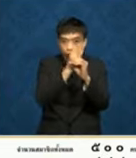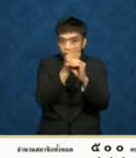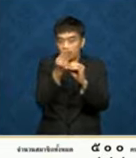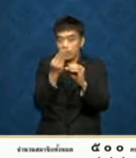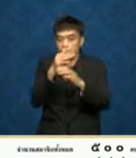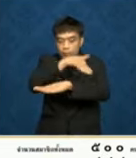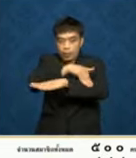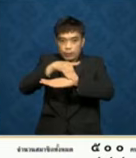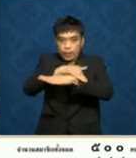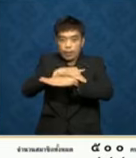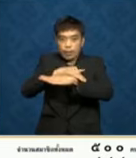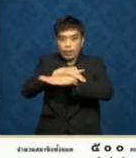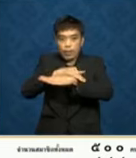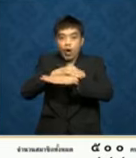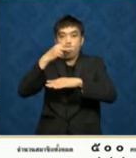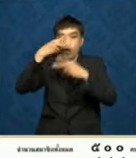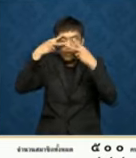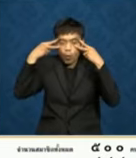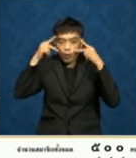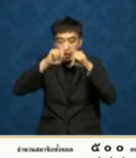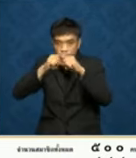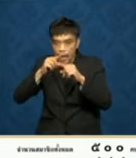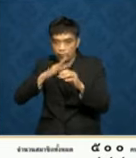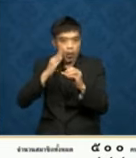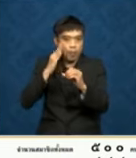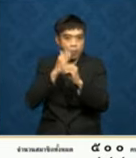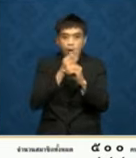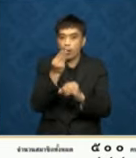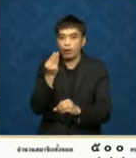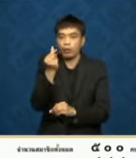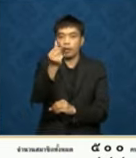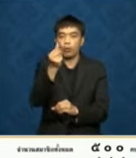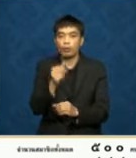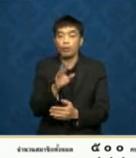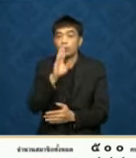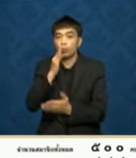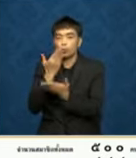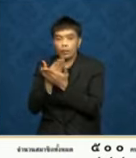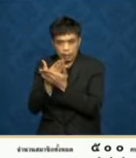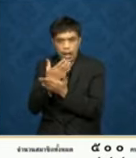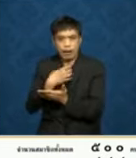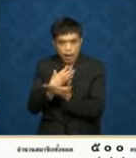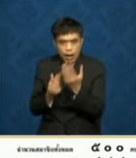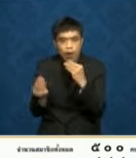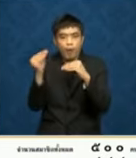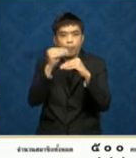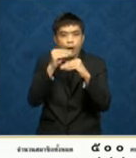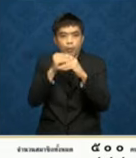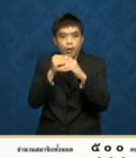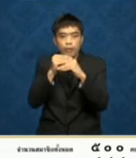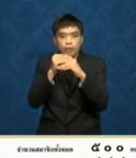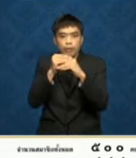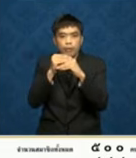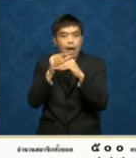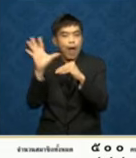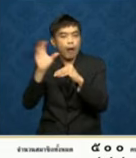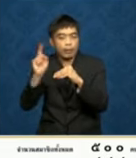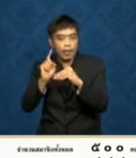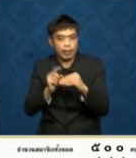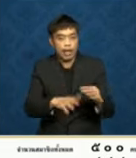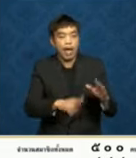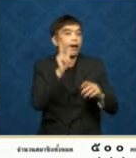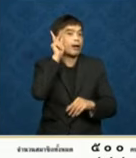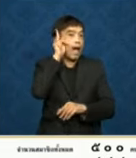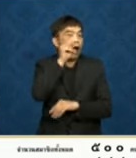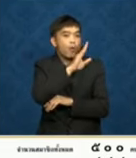ถ้าทำได้แบนี้ จะของกบเพิมมาอี ผมกยิดีครัถาไมรจะเอางกบเพ่มทไหน ยุปศูยต่ต้ขาวปอมท้ง ได้มาอกก